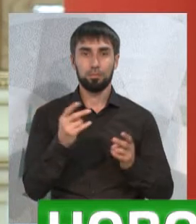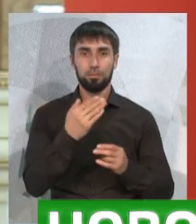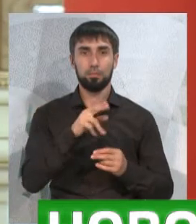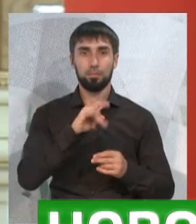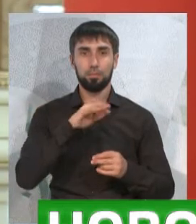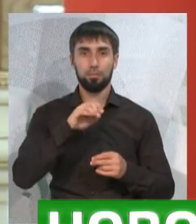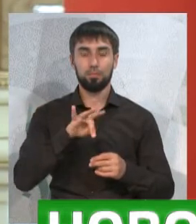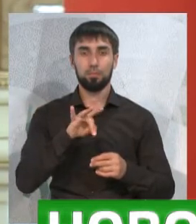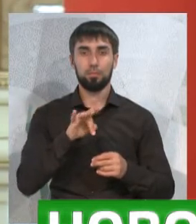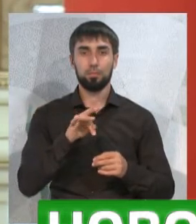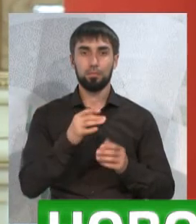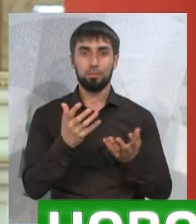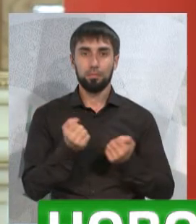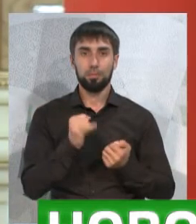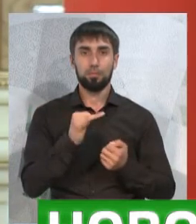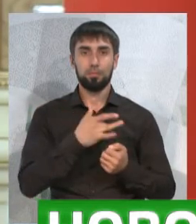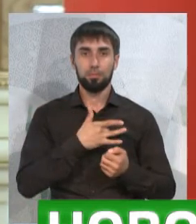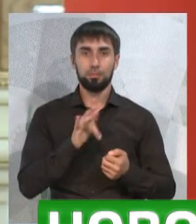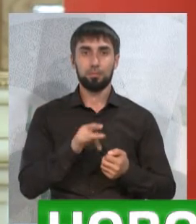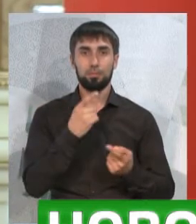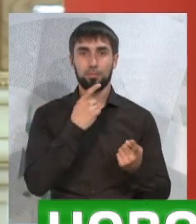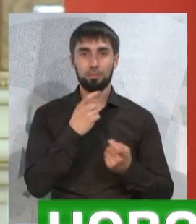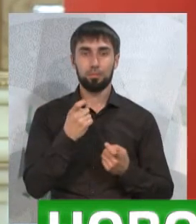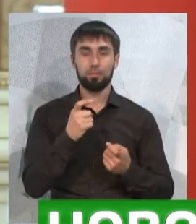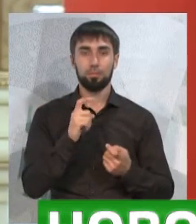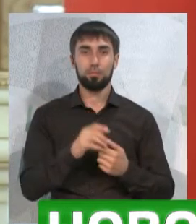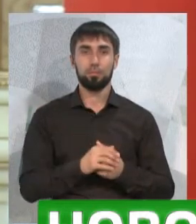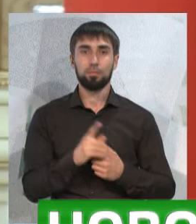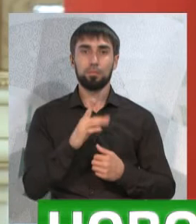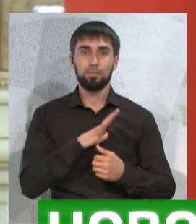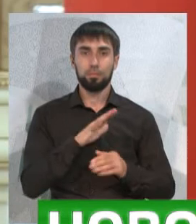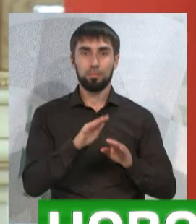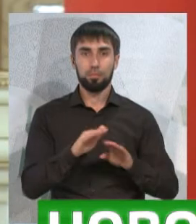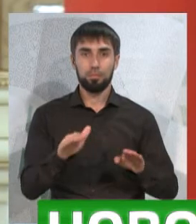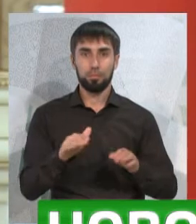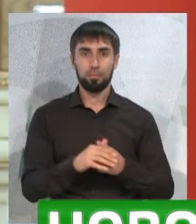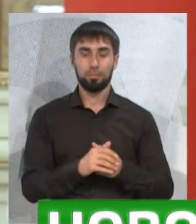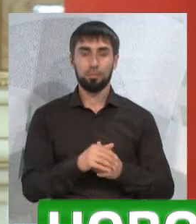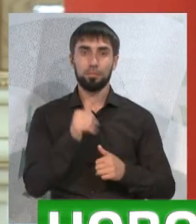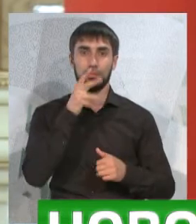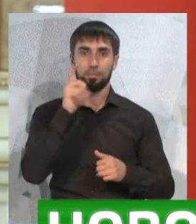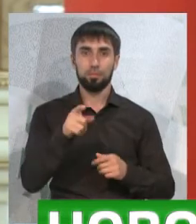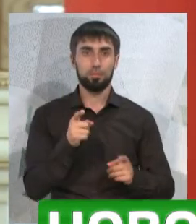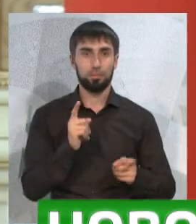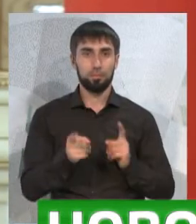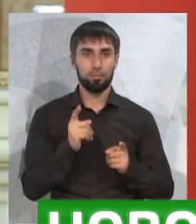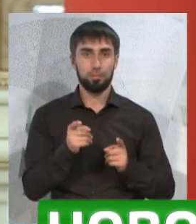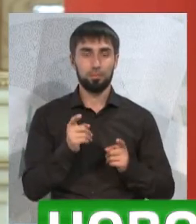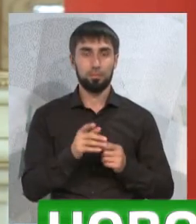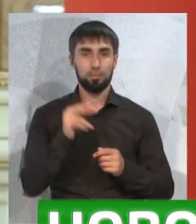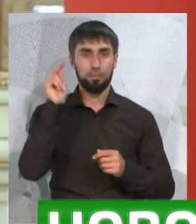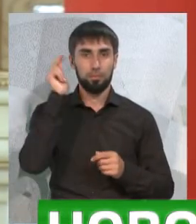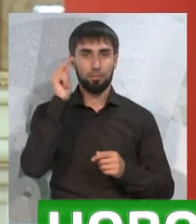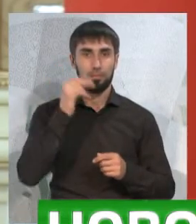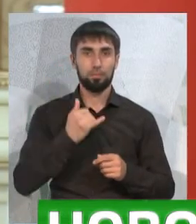параметр выдержать жестко, твердо, настойчиво, чтобы дети, которые в действительности